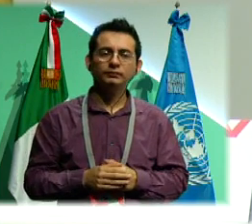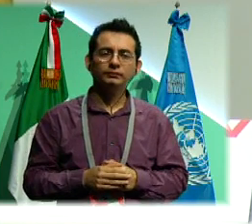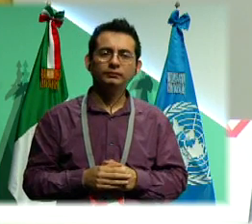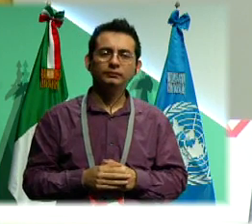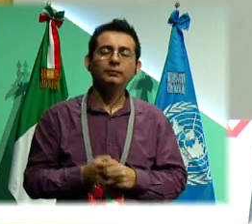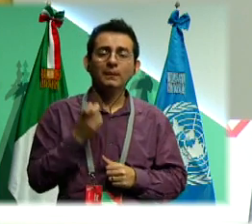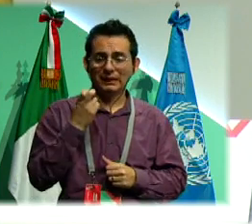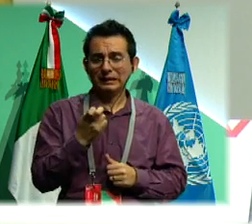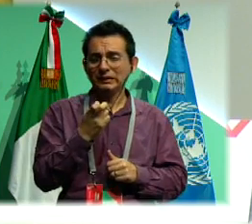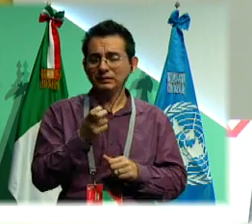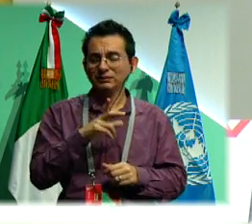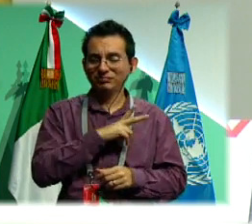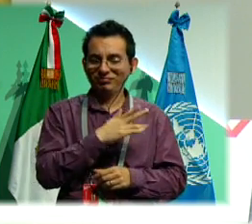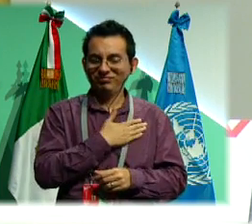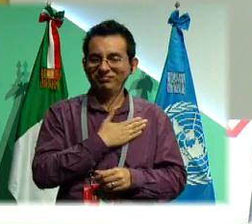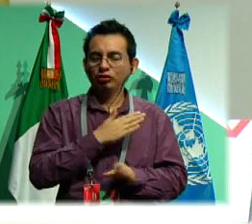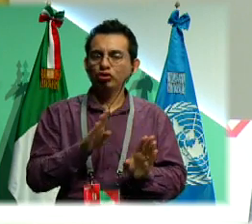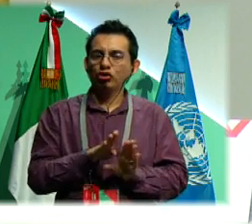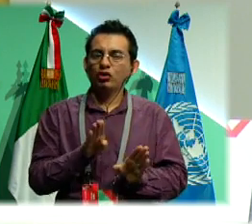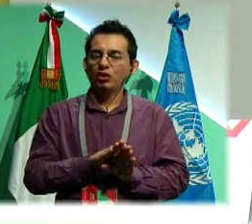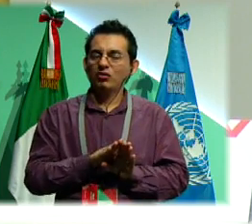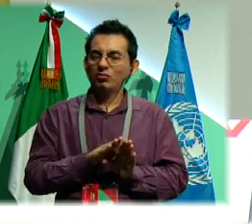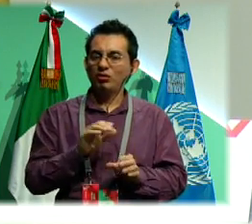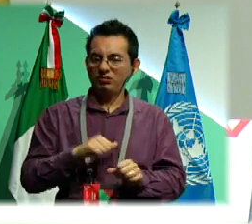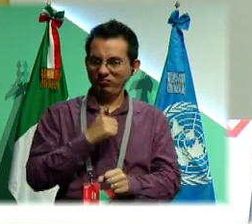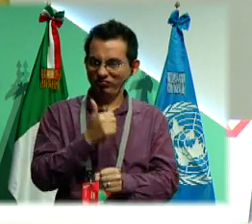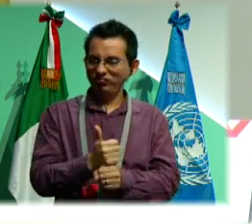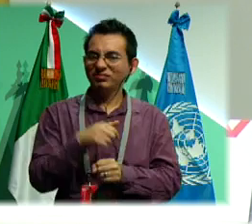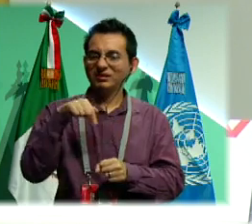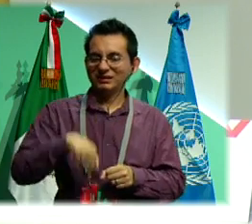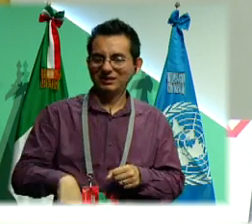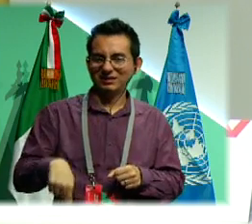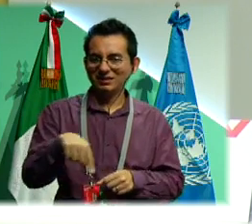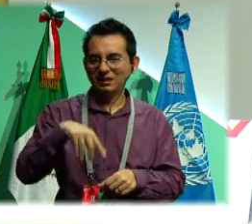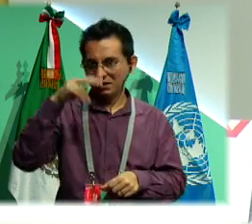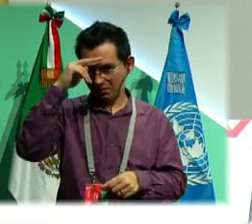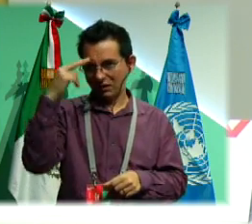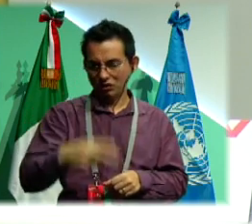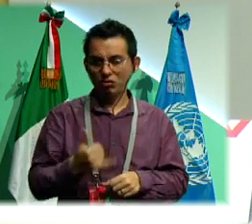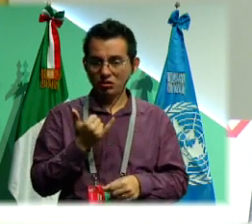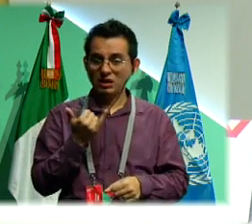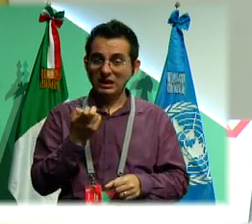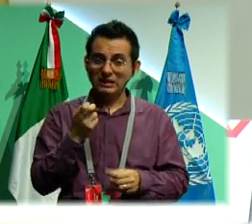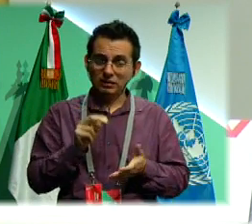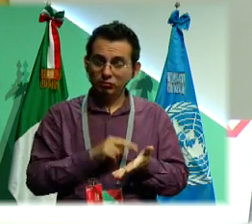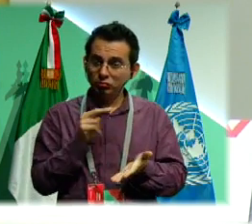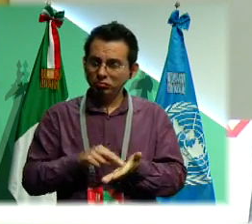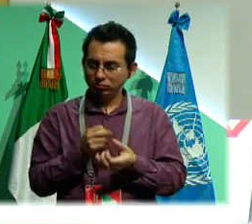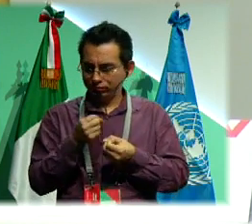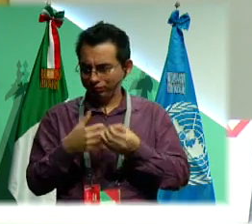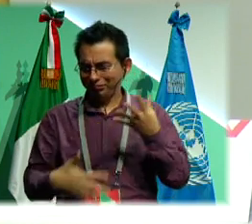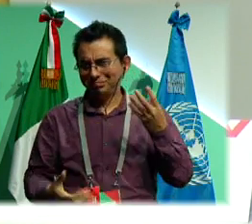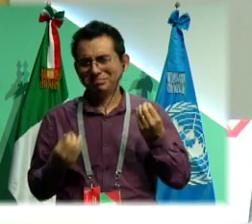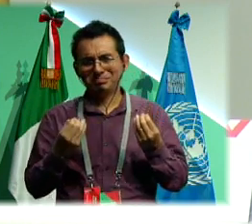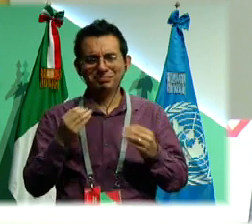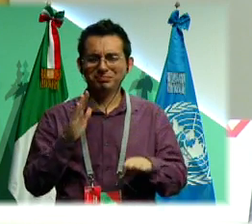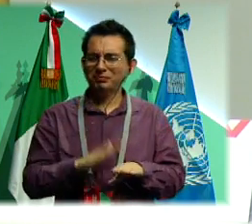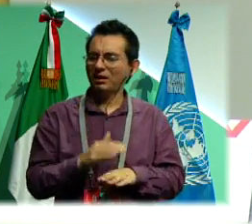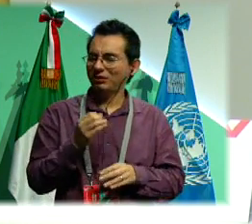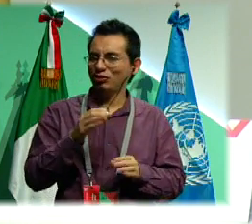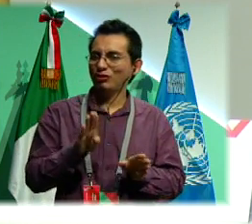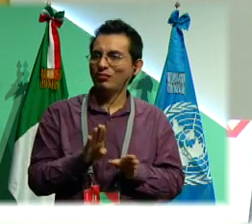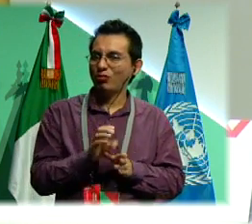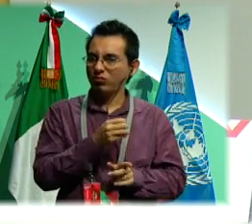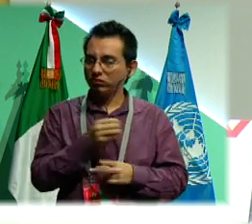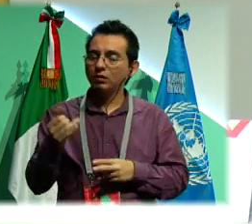Voilà donc les grands processus de notre pays pour les 12 traités que nous avons signés.